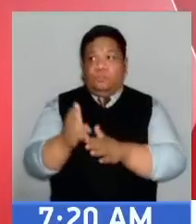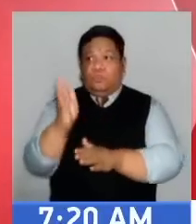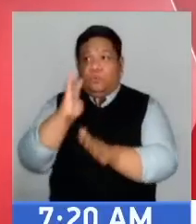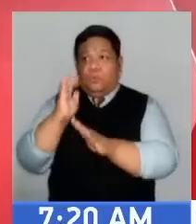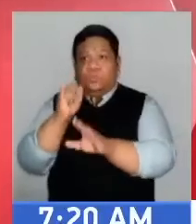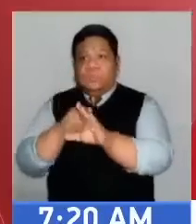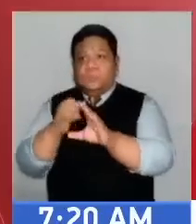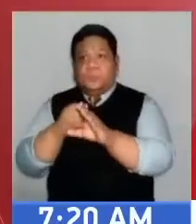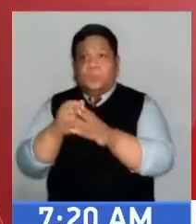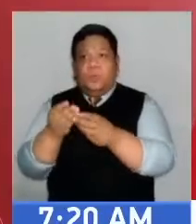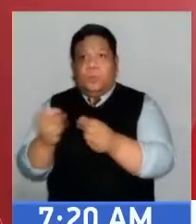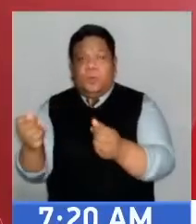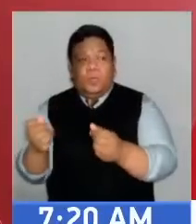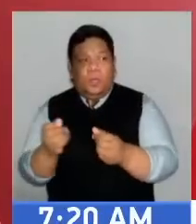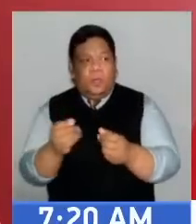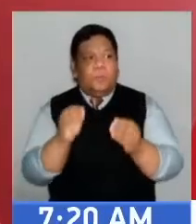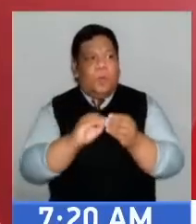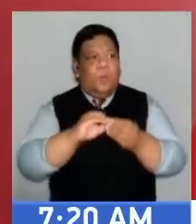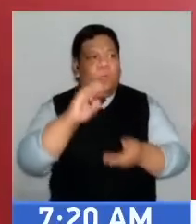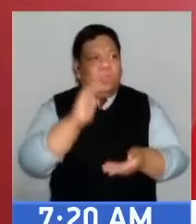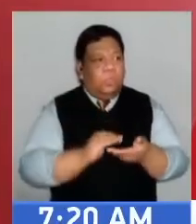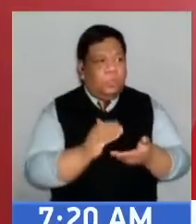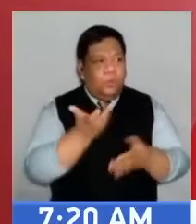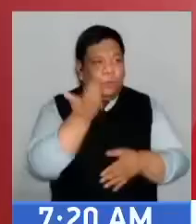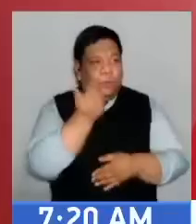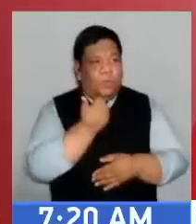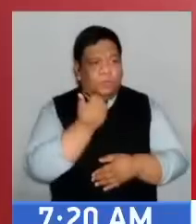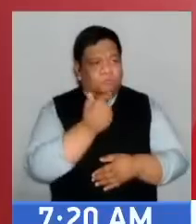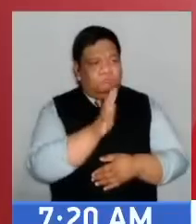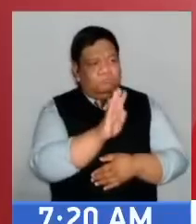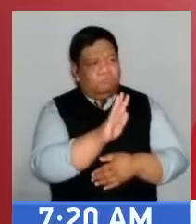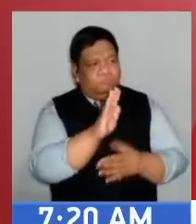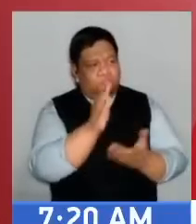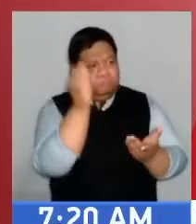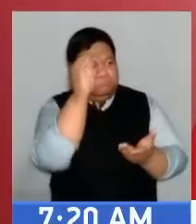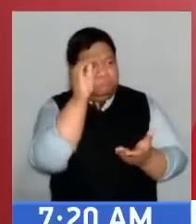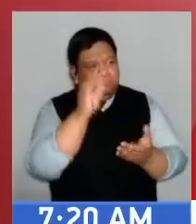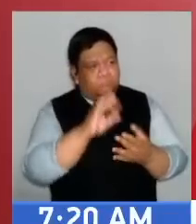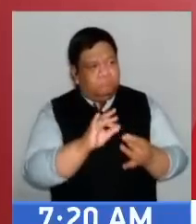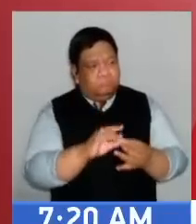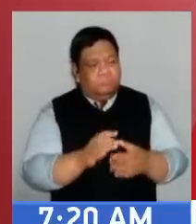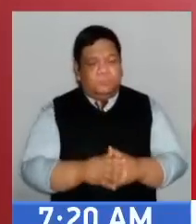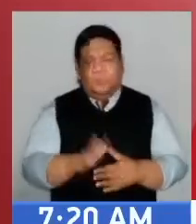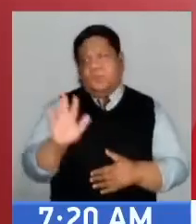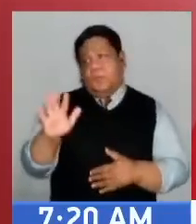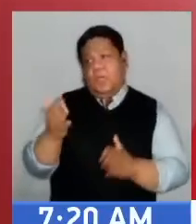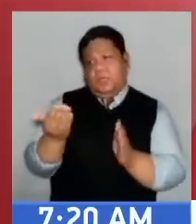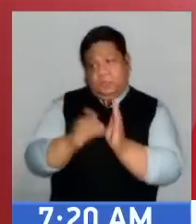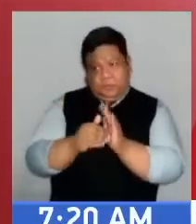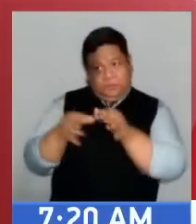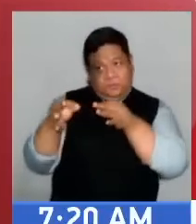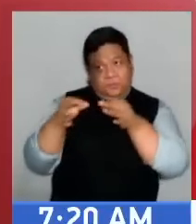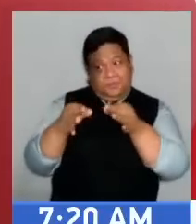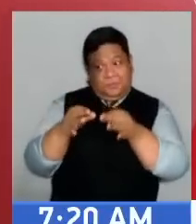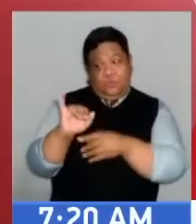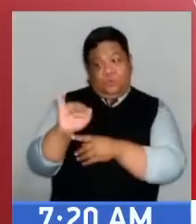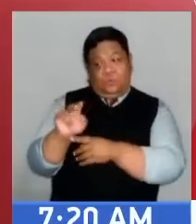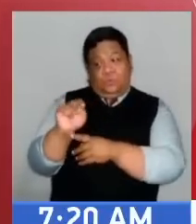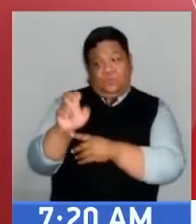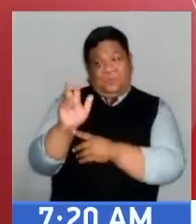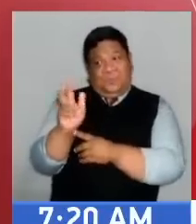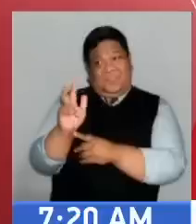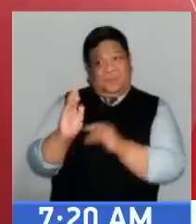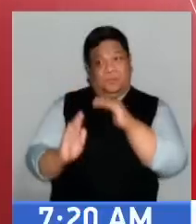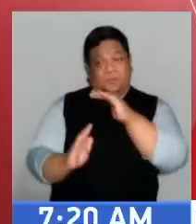dito? Ivan, ano, ulitin ko, yung pong June 30, yun po yung palugit para sila ay mag-consolidate.